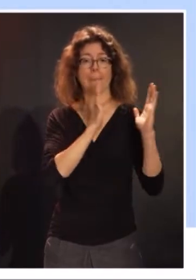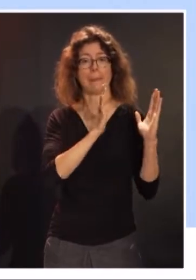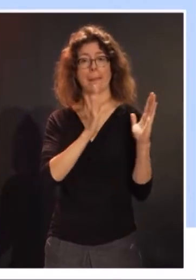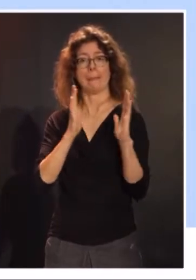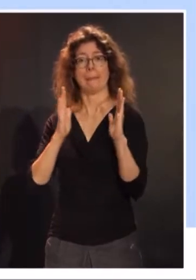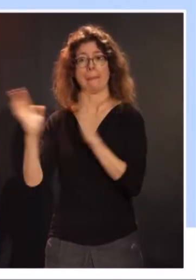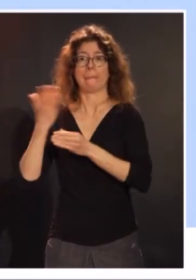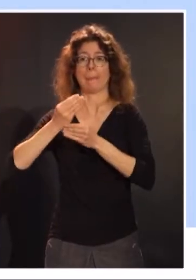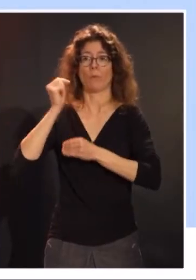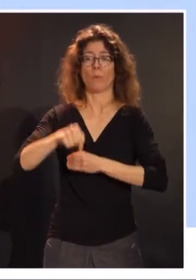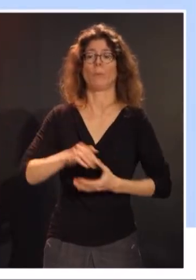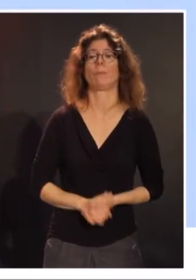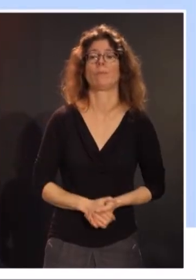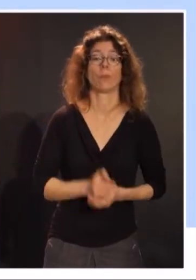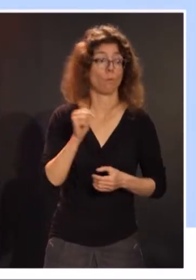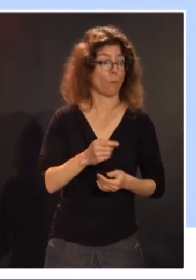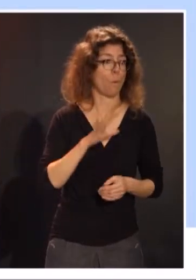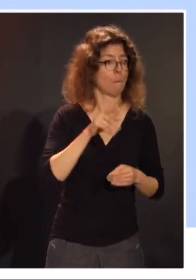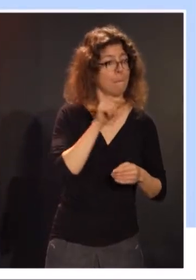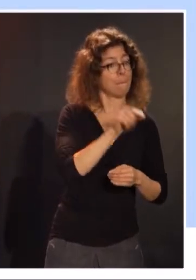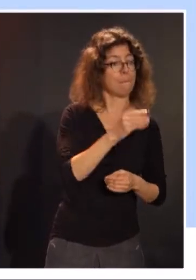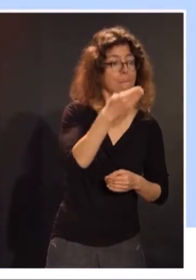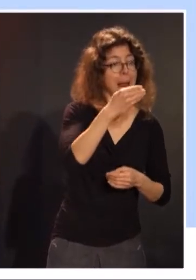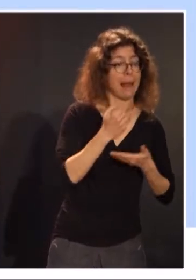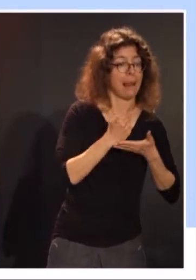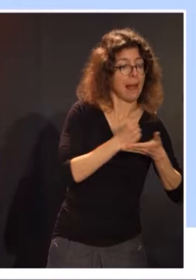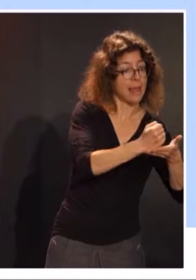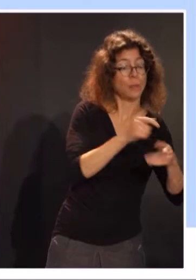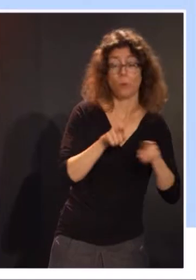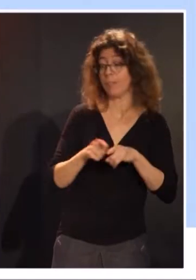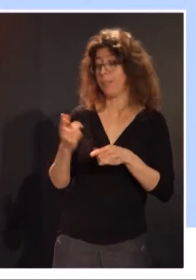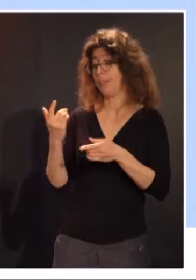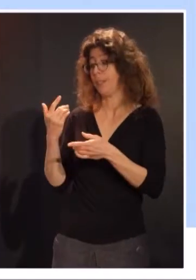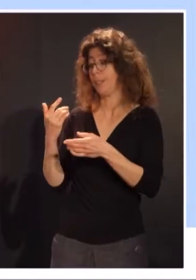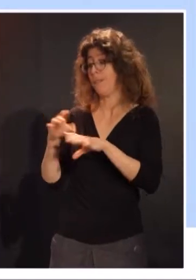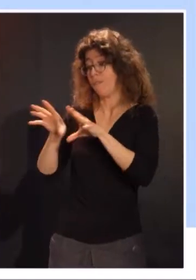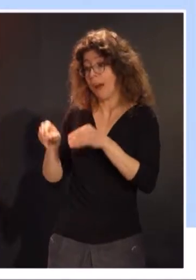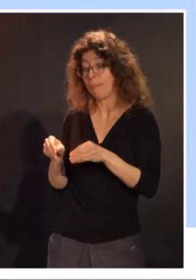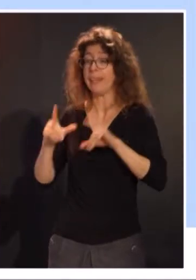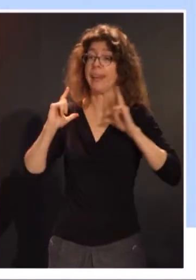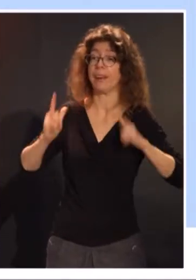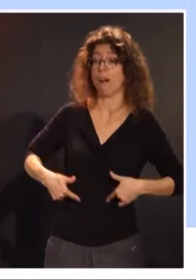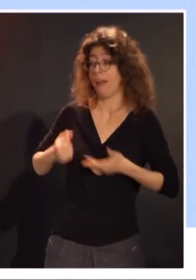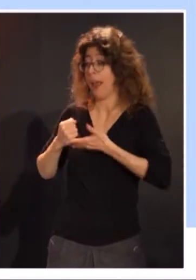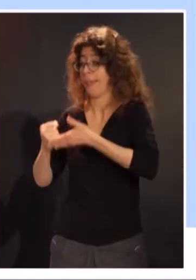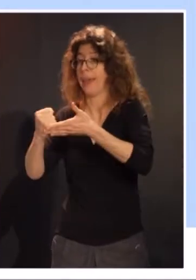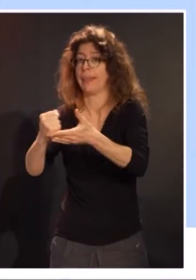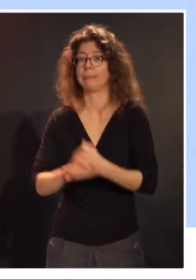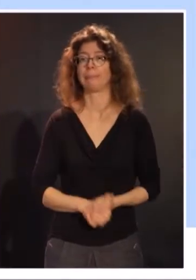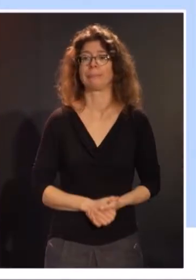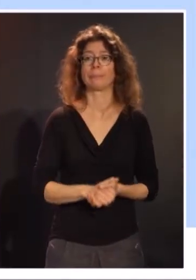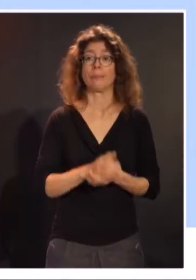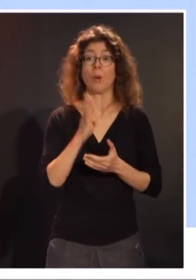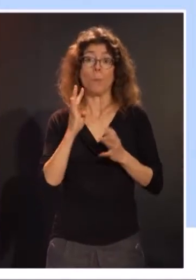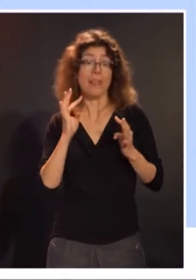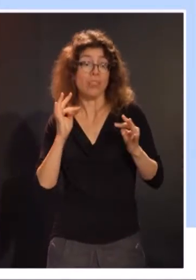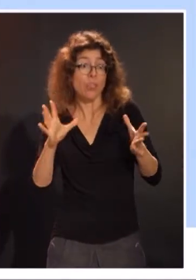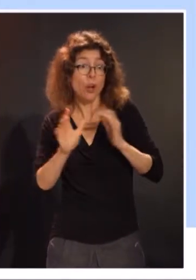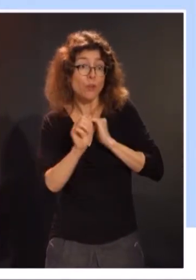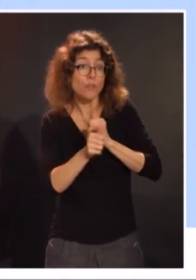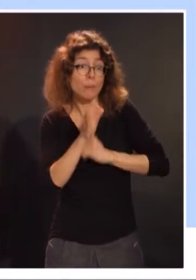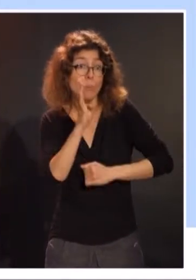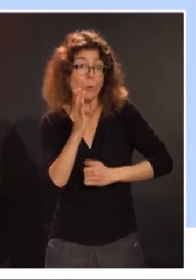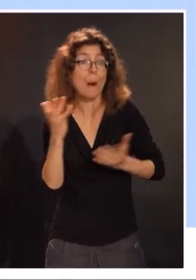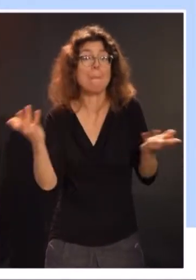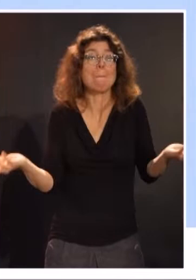ça va être d'accompagner Maëlle, sa famille et l'école. En termes de temporalité de suivi, donc ça, c'est très variable d'un élève à un autre.